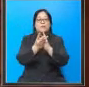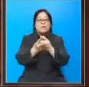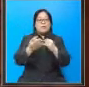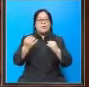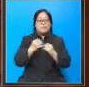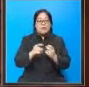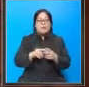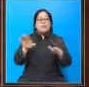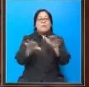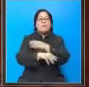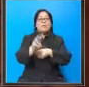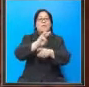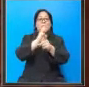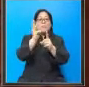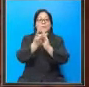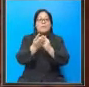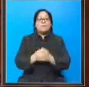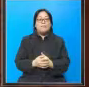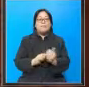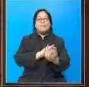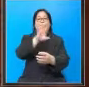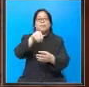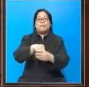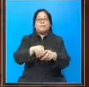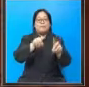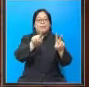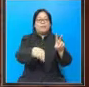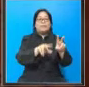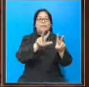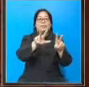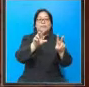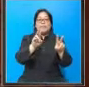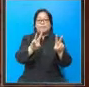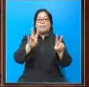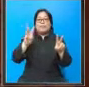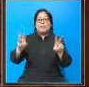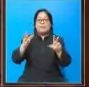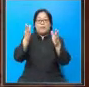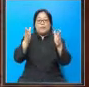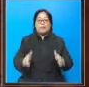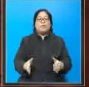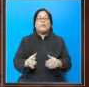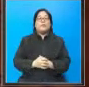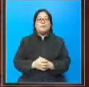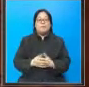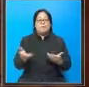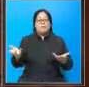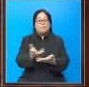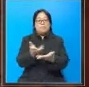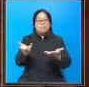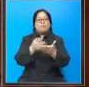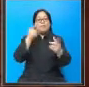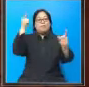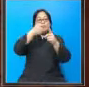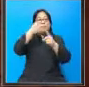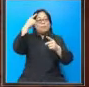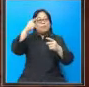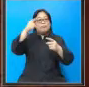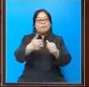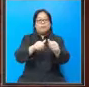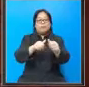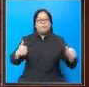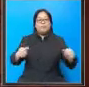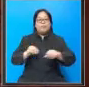jabatan kebajikan masyarakat jika M yang melibatkan 2376 penghuni tidak saringan ini bertujuan untuk